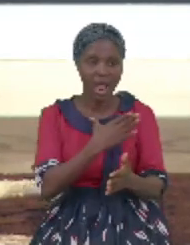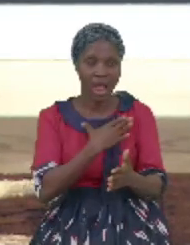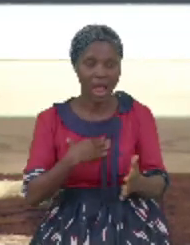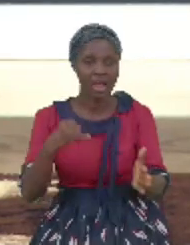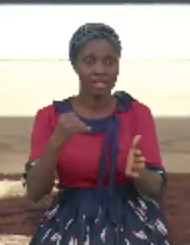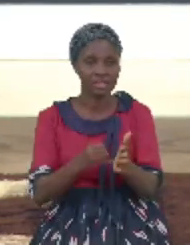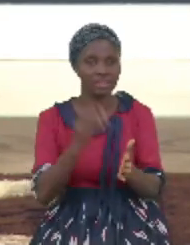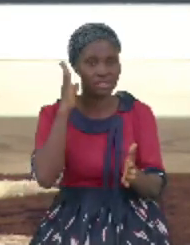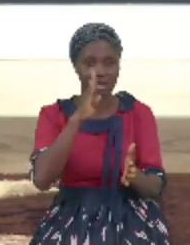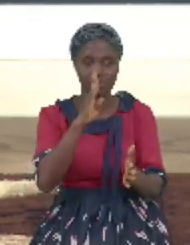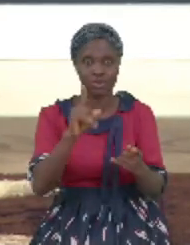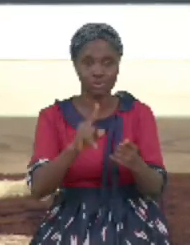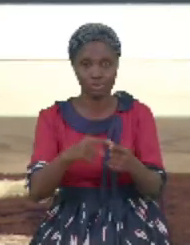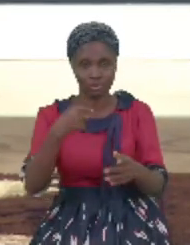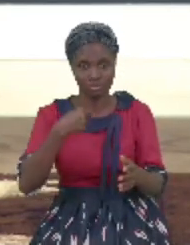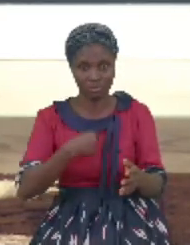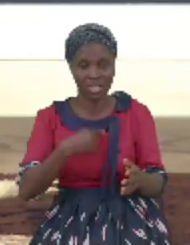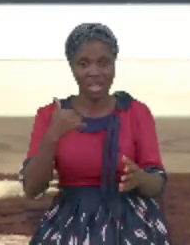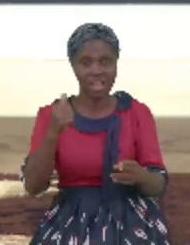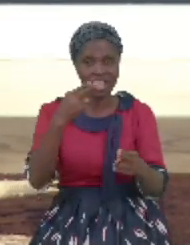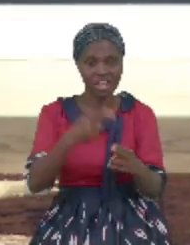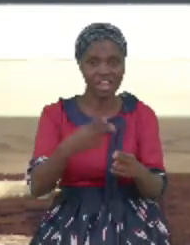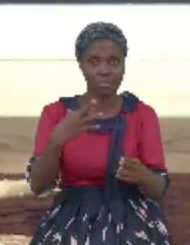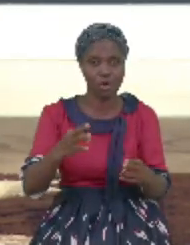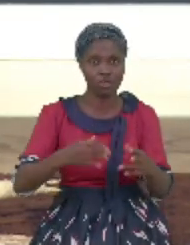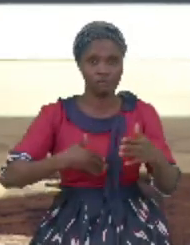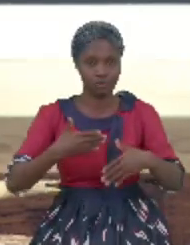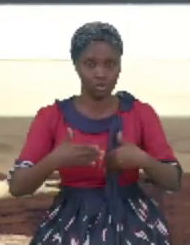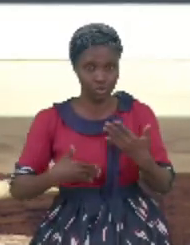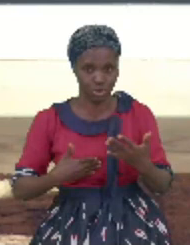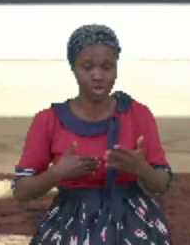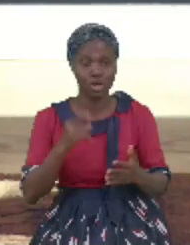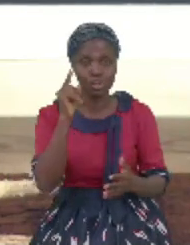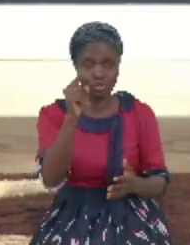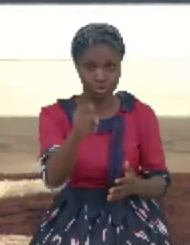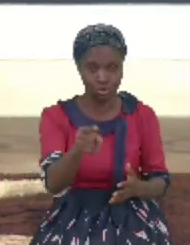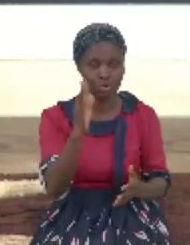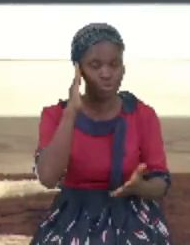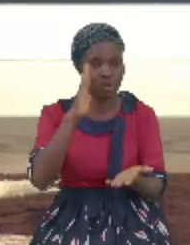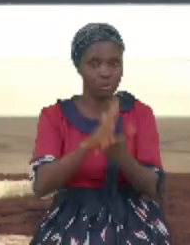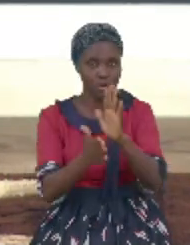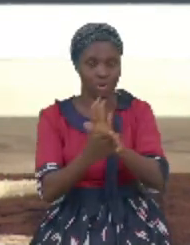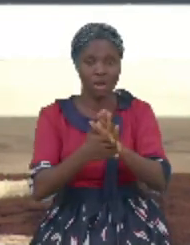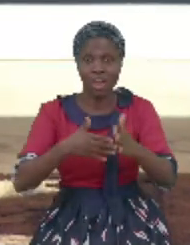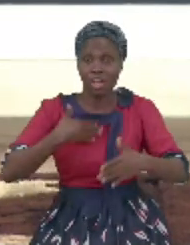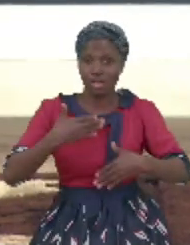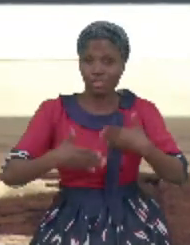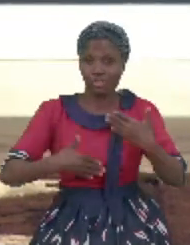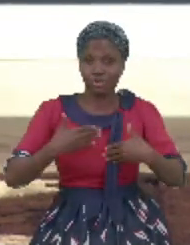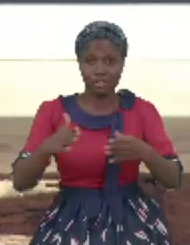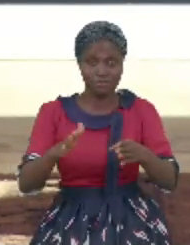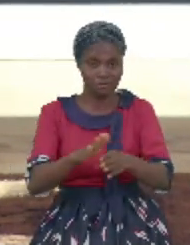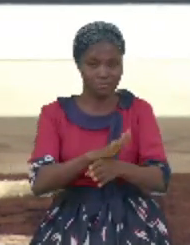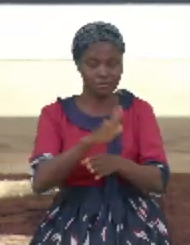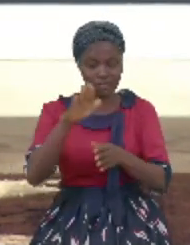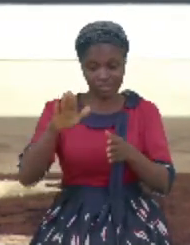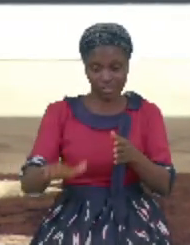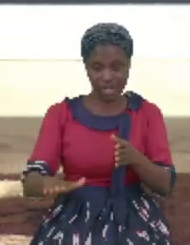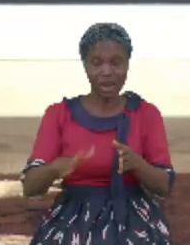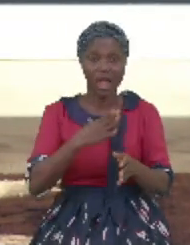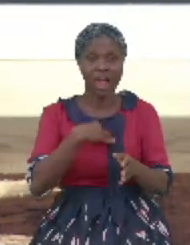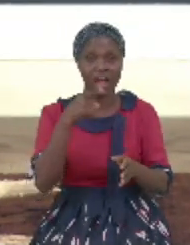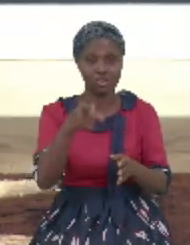par lesquelles ils se sont révoltés contre moi. Cette ville sera pour moi un sujet de joie. Vous deviendrez un enfant